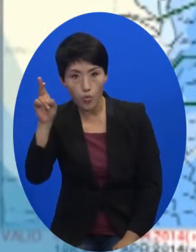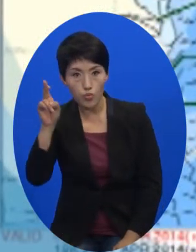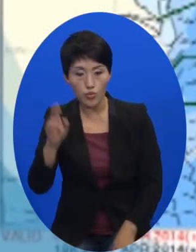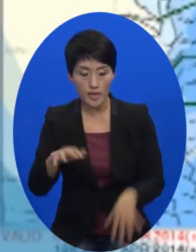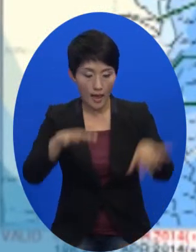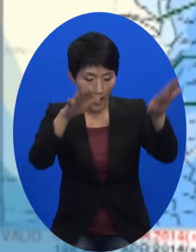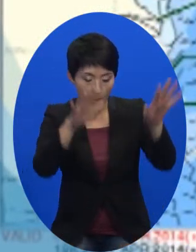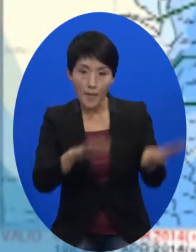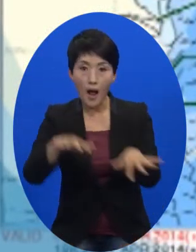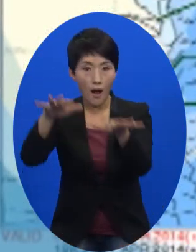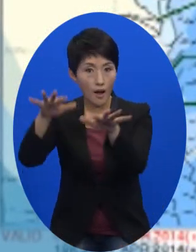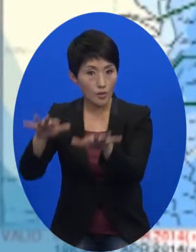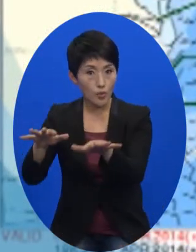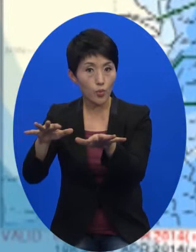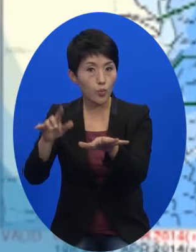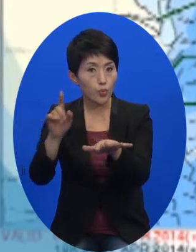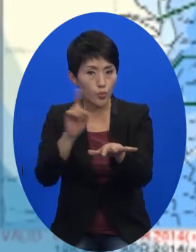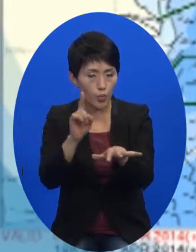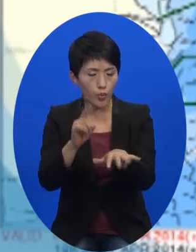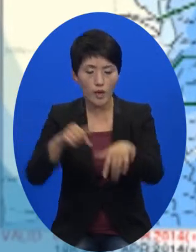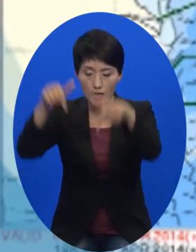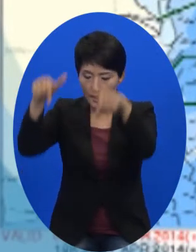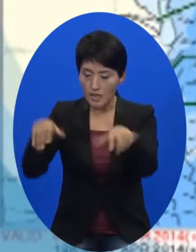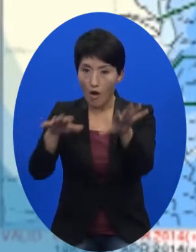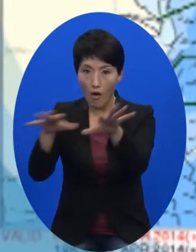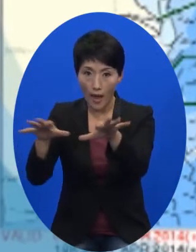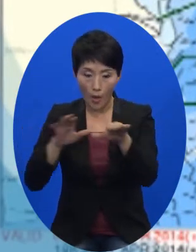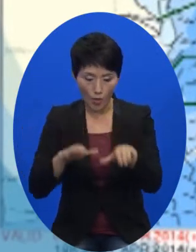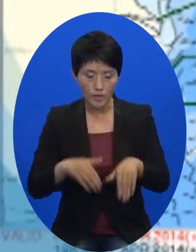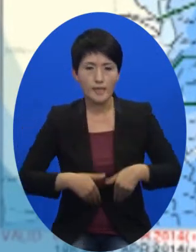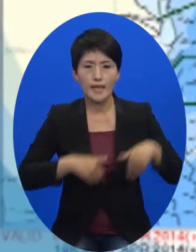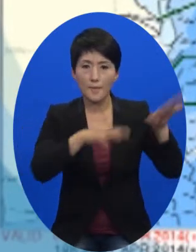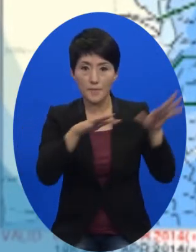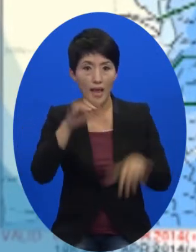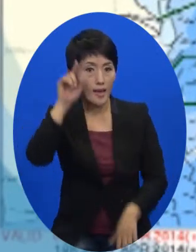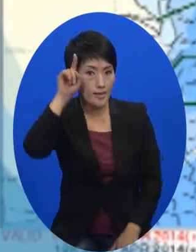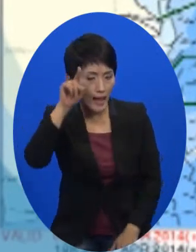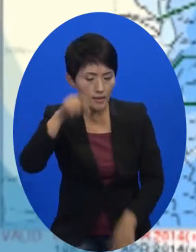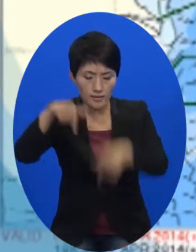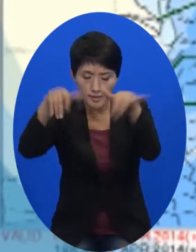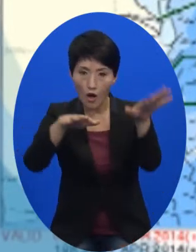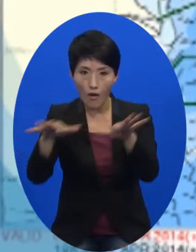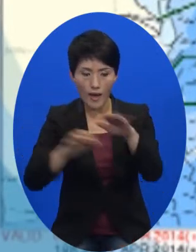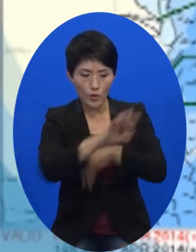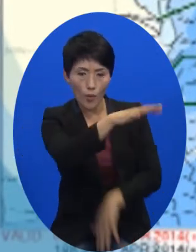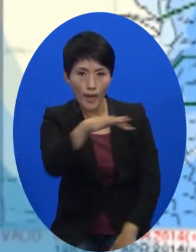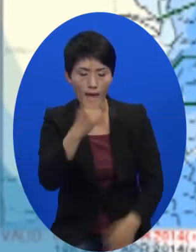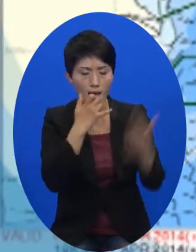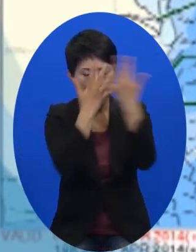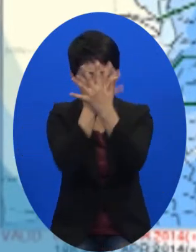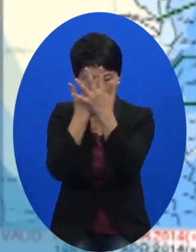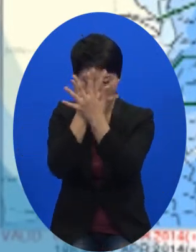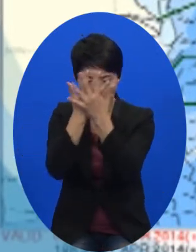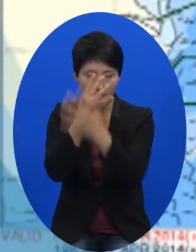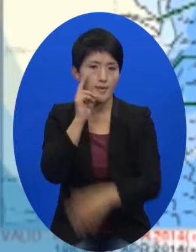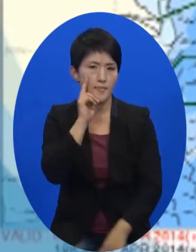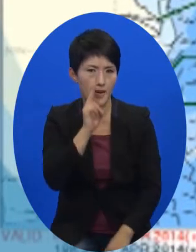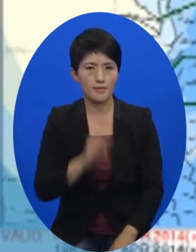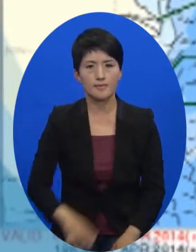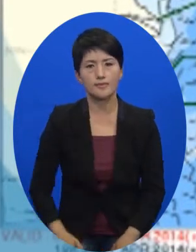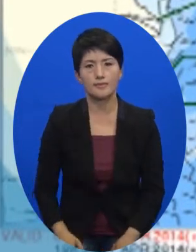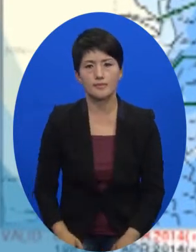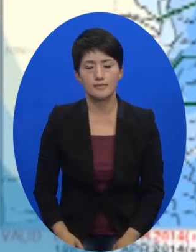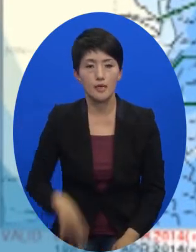오후에는 해상풍과 파고 예상도입니다. 오늘은 서해상과 남해상, 내일은 서해상과 동해상에 안개가 짙게 끼는 곳이